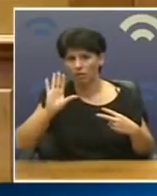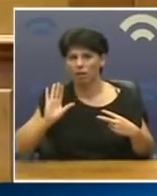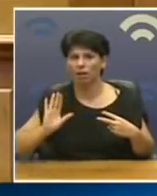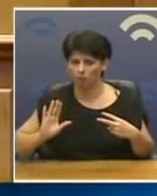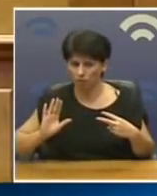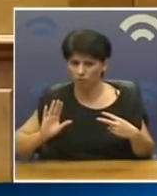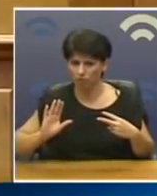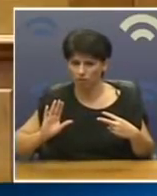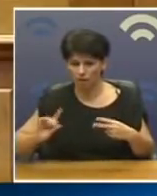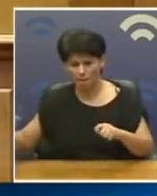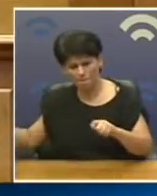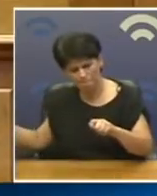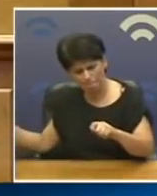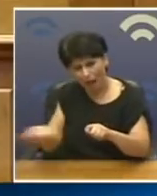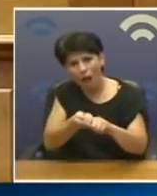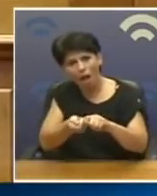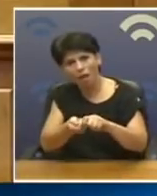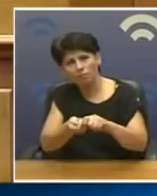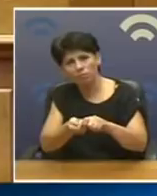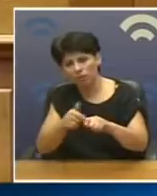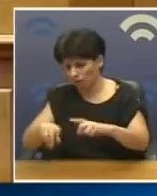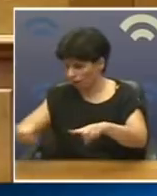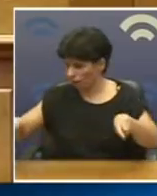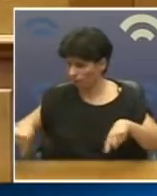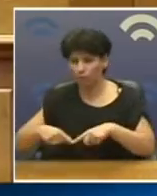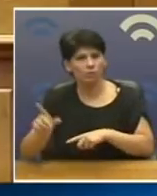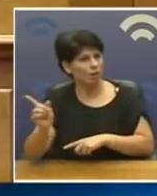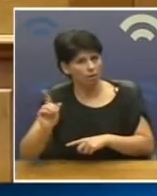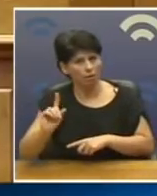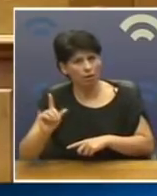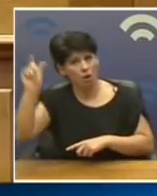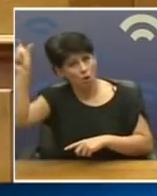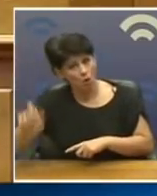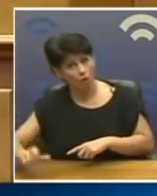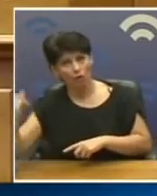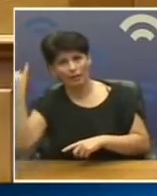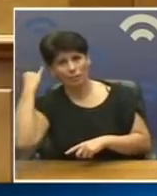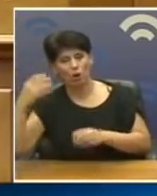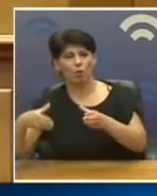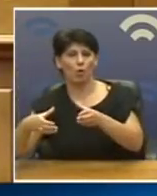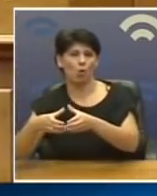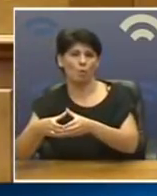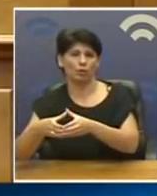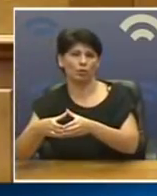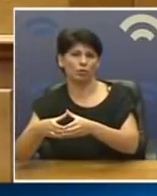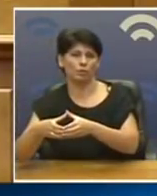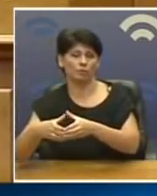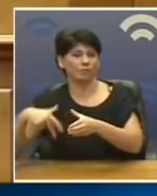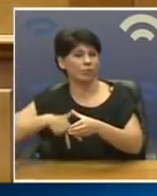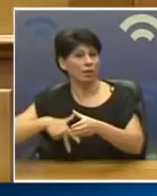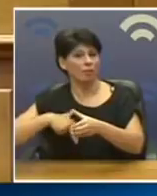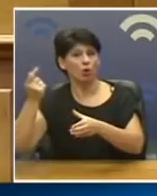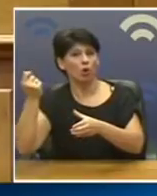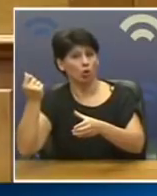Σας καρφώνει, δεν είναι στην αίθουσα, ο ίδιος ο αντιπρόεδρος του κόμματός σας και υπουργός